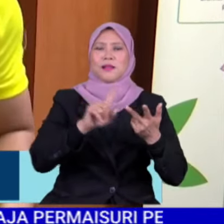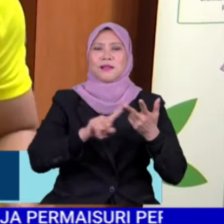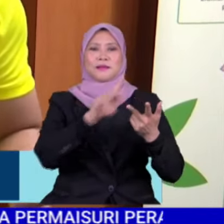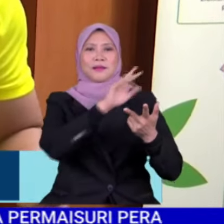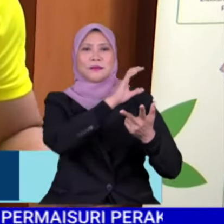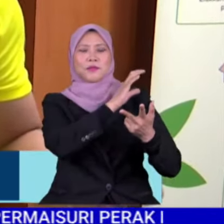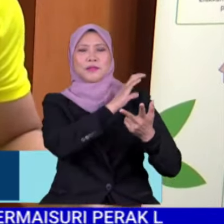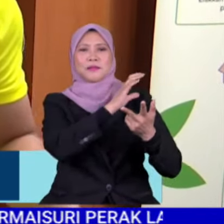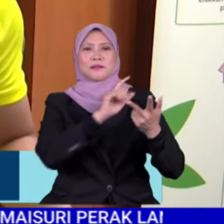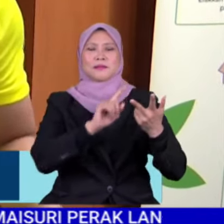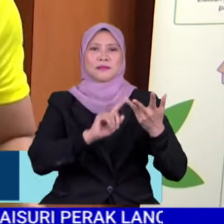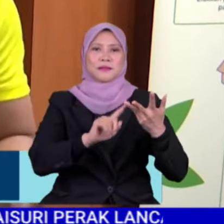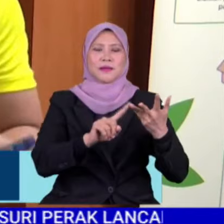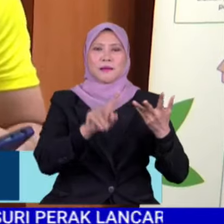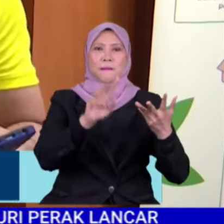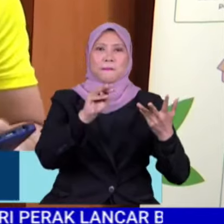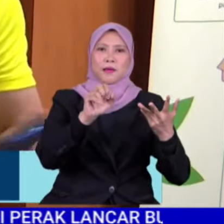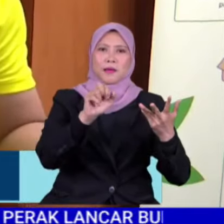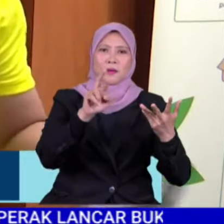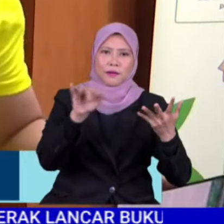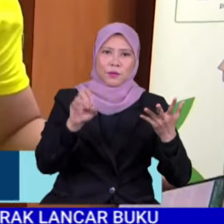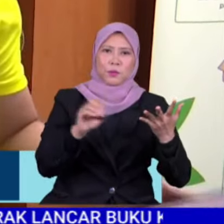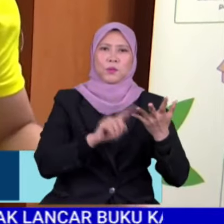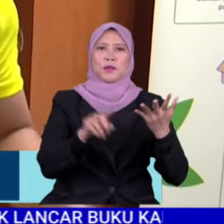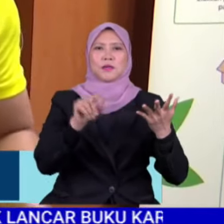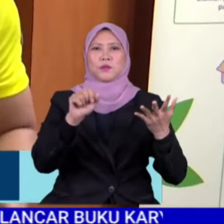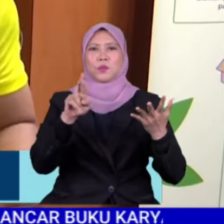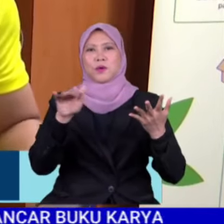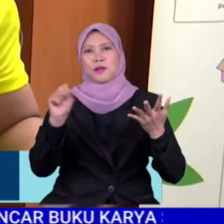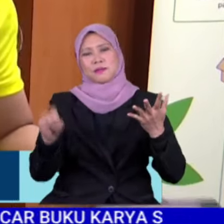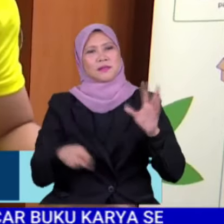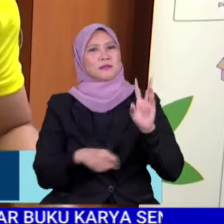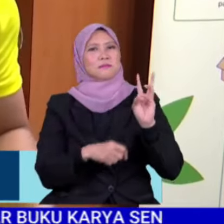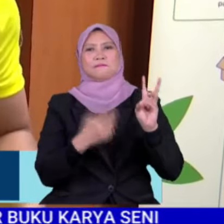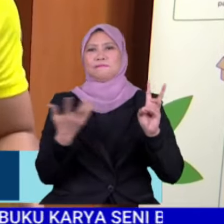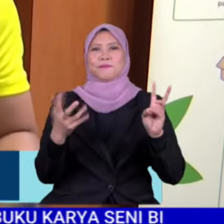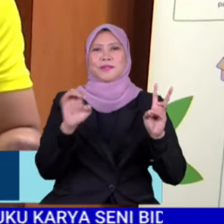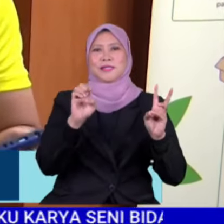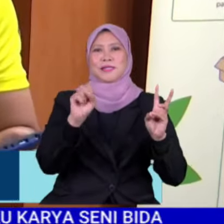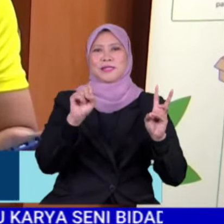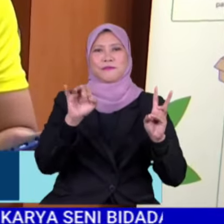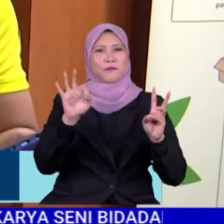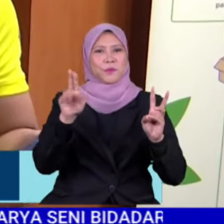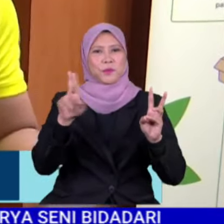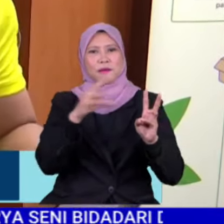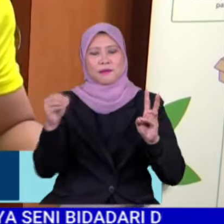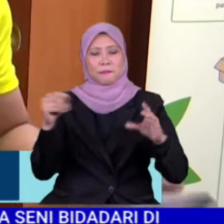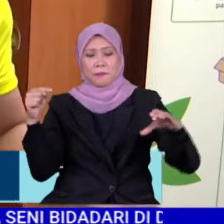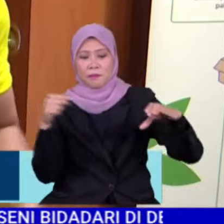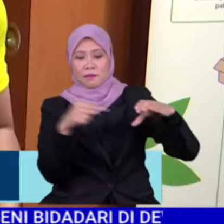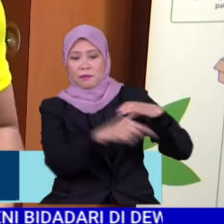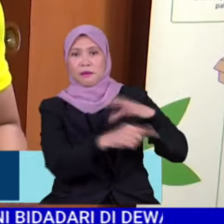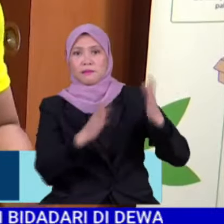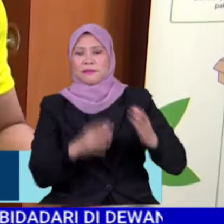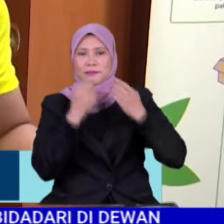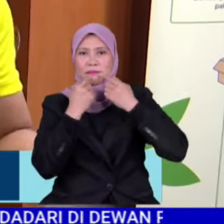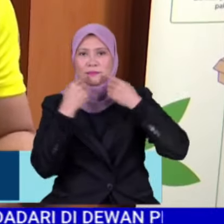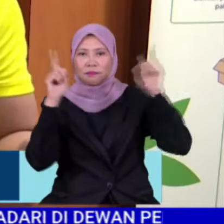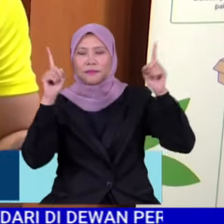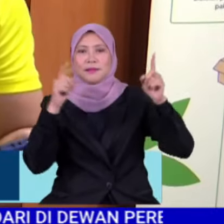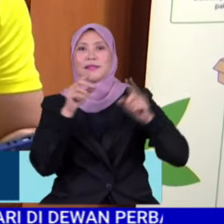Warriors, Mario Arquez, Miguel Sifuentes aka Sifu, dan penyerang sensasi